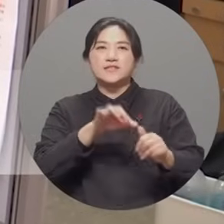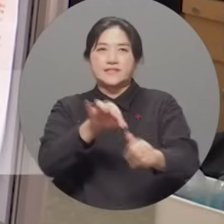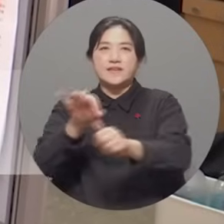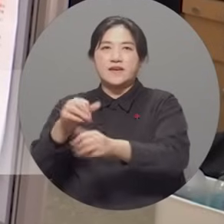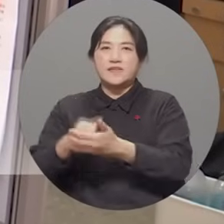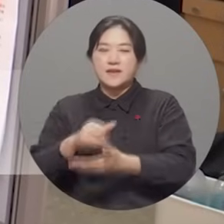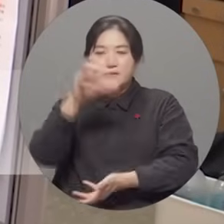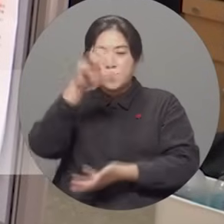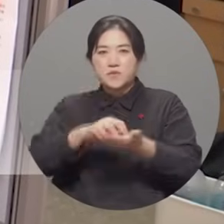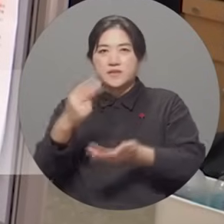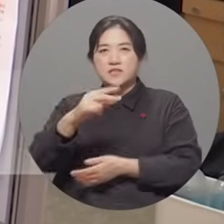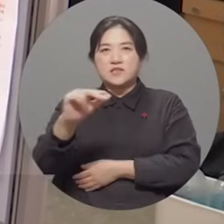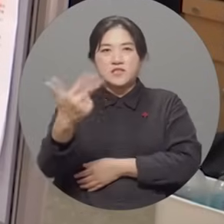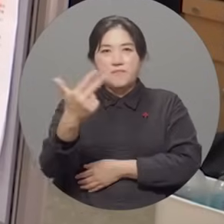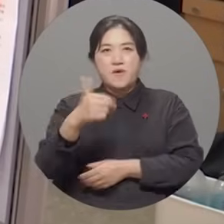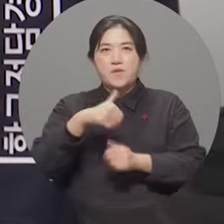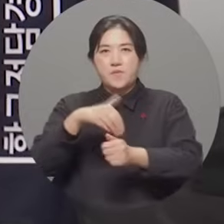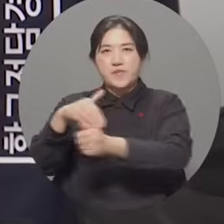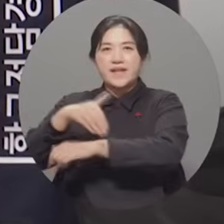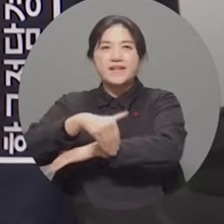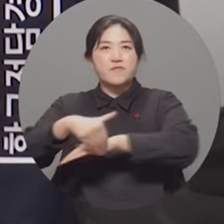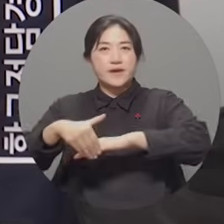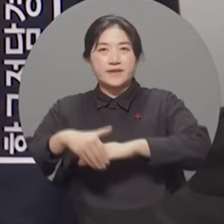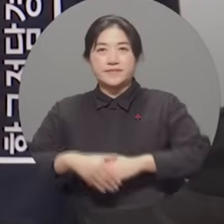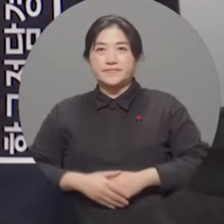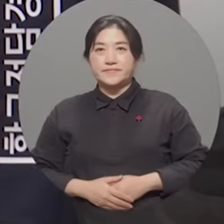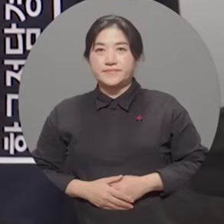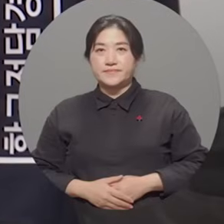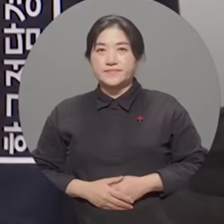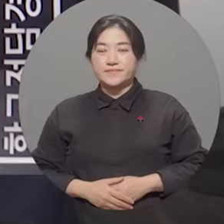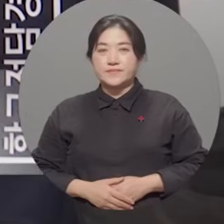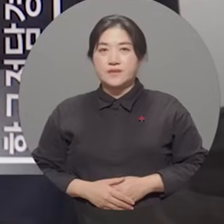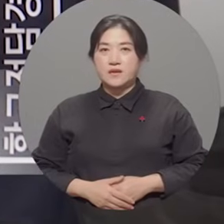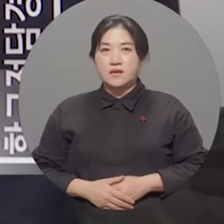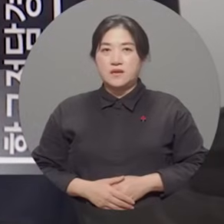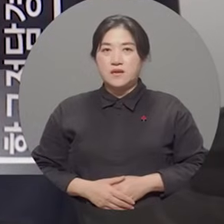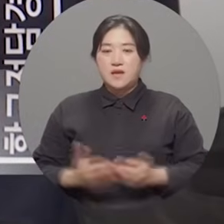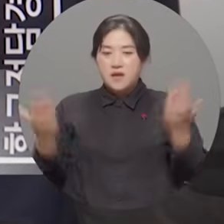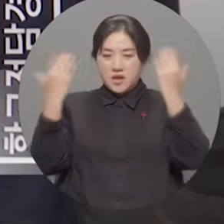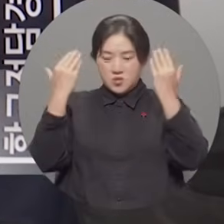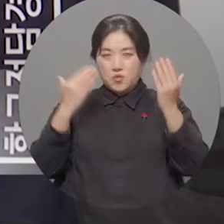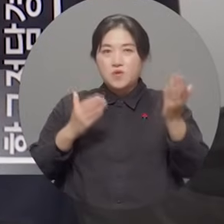모두 2,700명을 배치한다는 계획입니다. 기존의 학교 전담